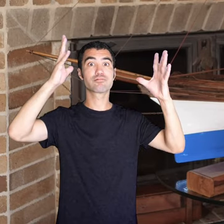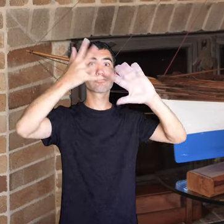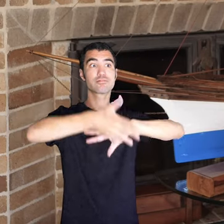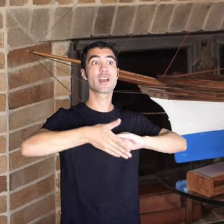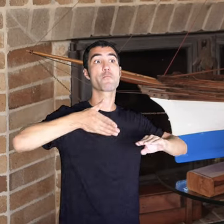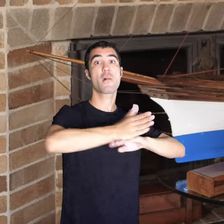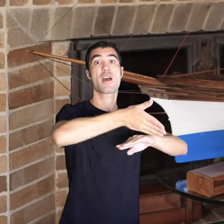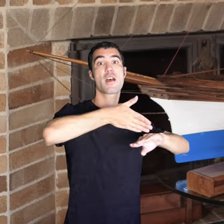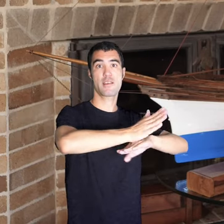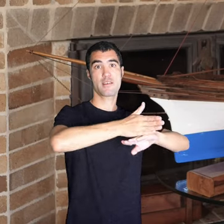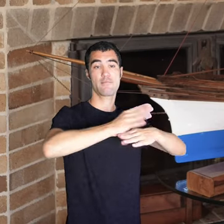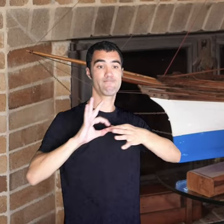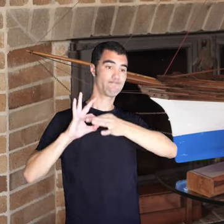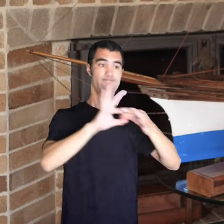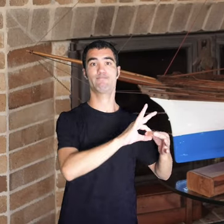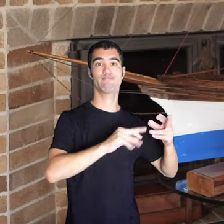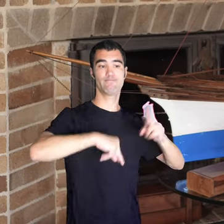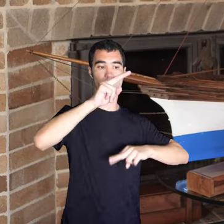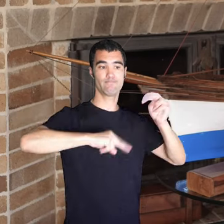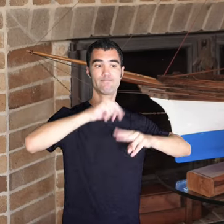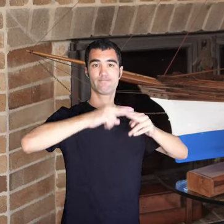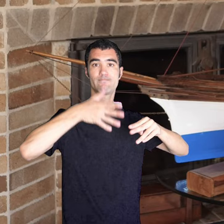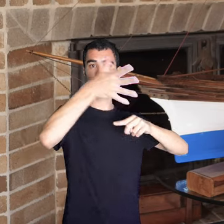madera, sobretot dedicat a la construcció naval,